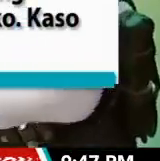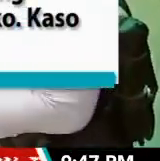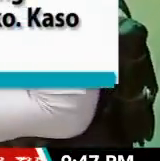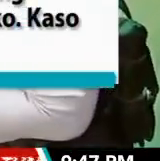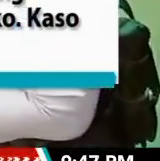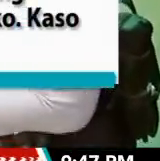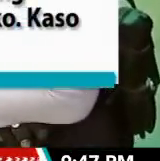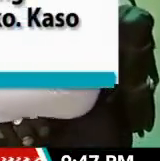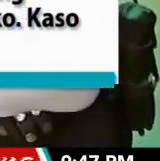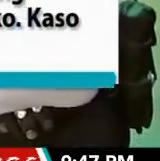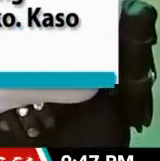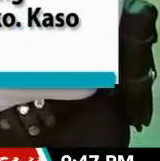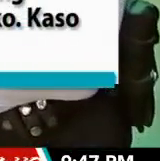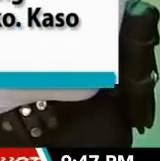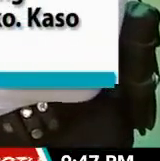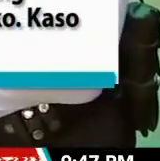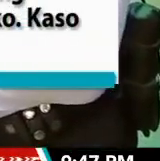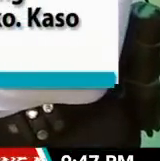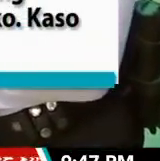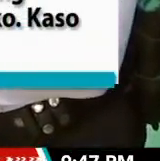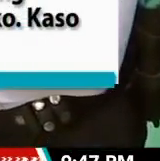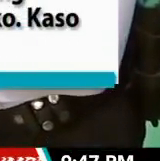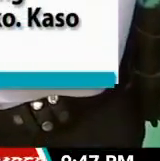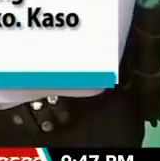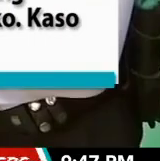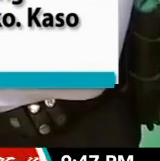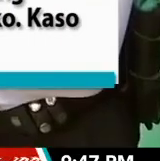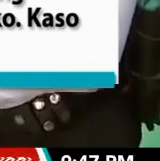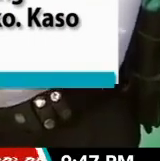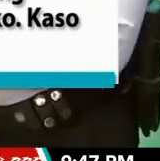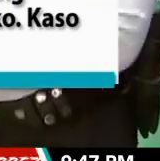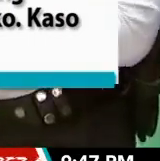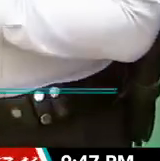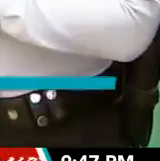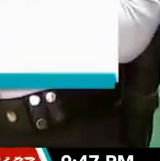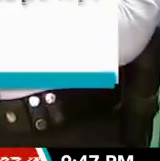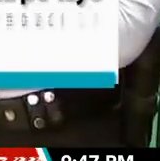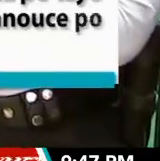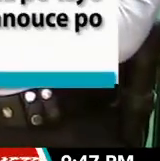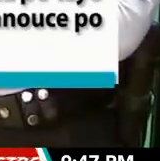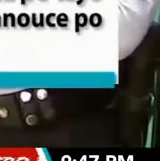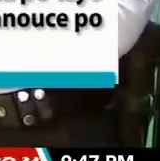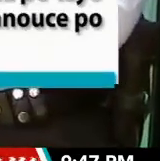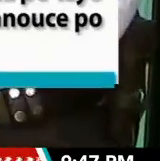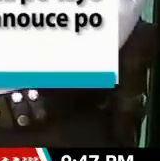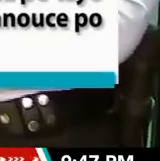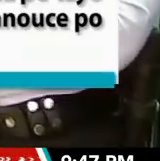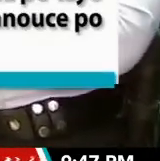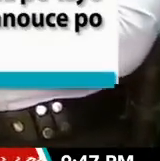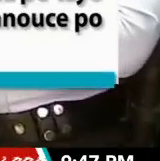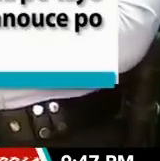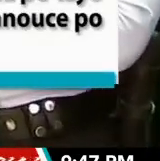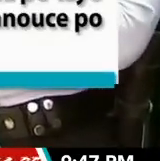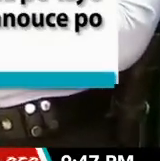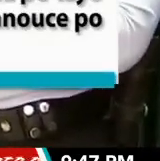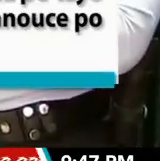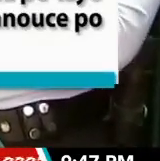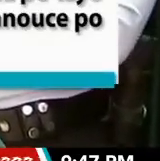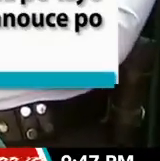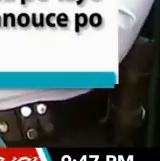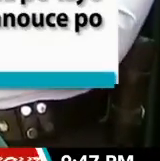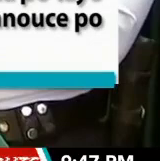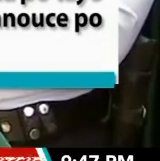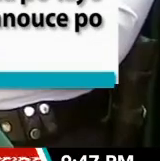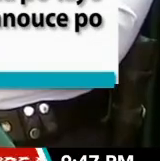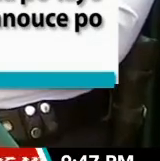registration, magpa-register siya sana. Opo. O kaso lang, wala naman pala. Actually po, sa ngayon po, wala po tayo ngayon dahil po sa